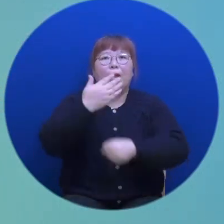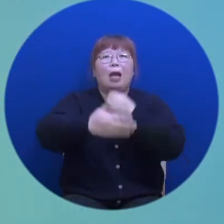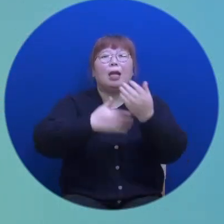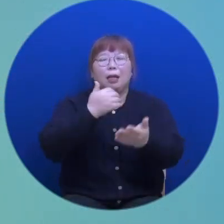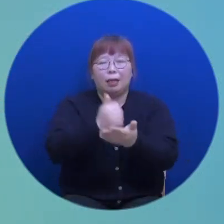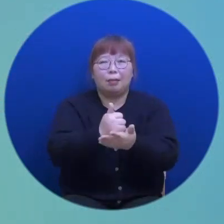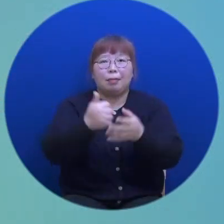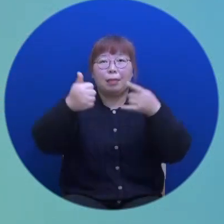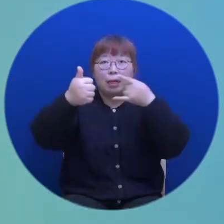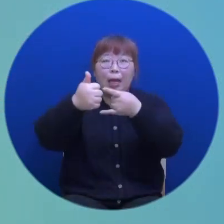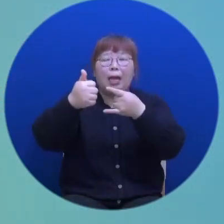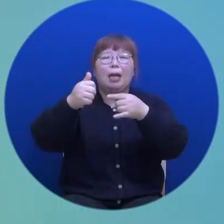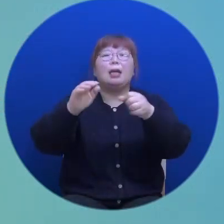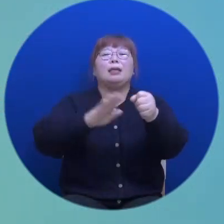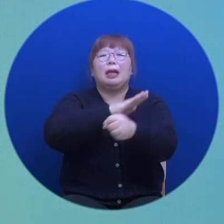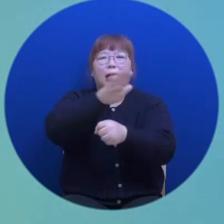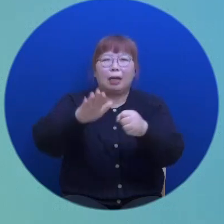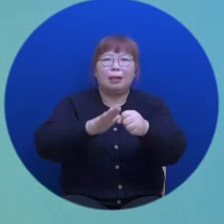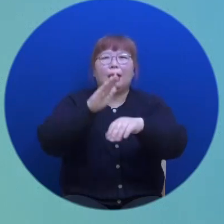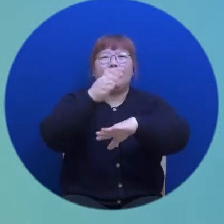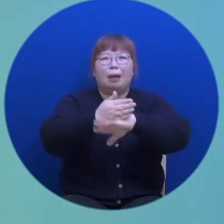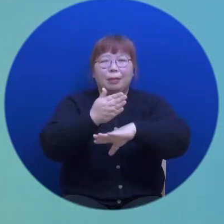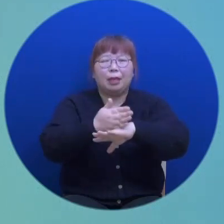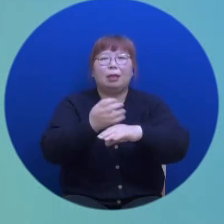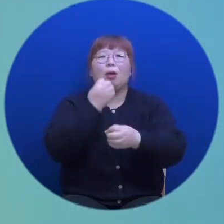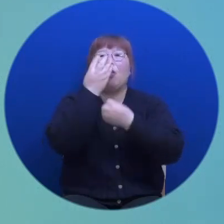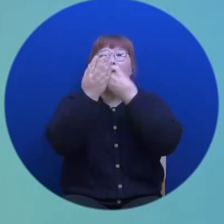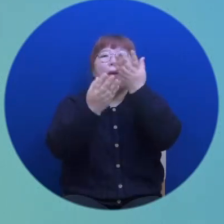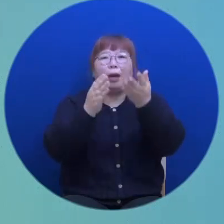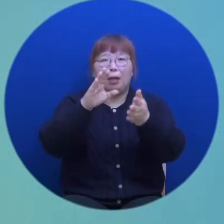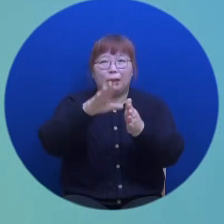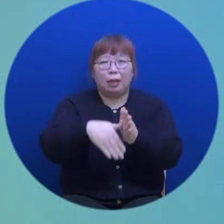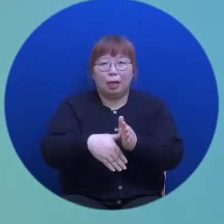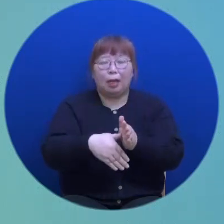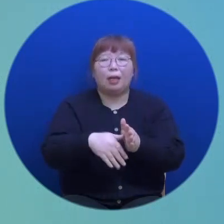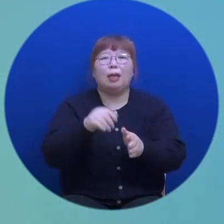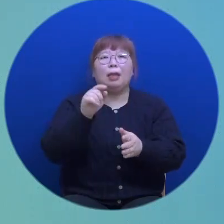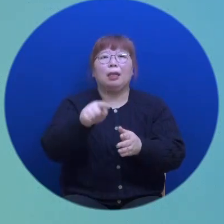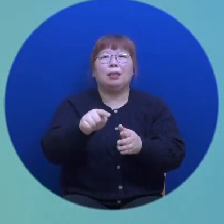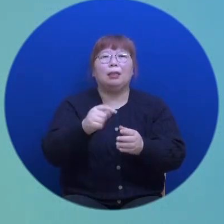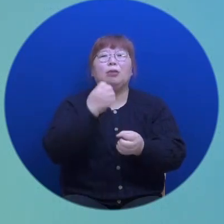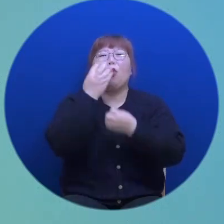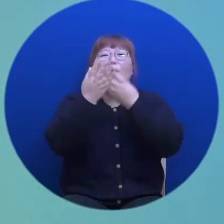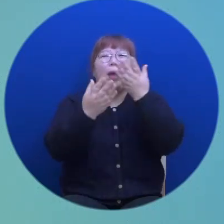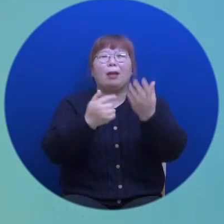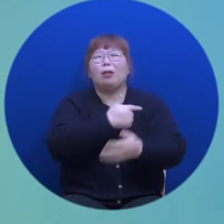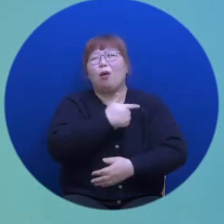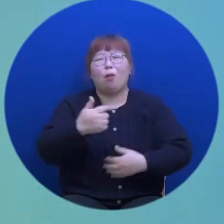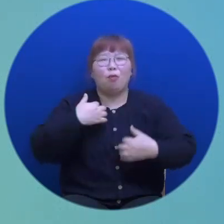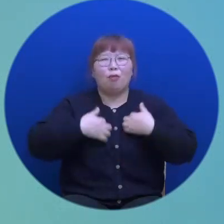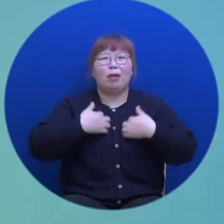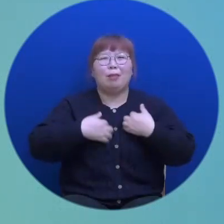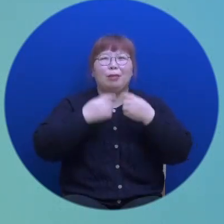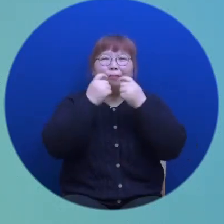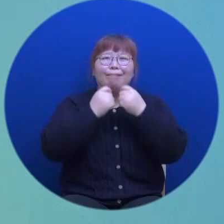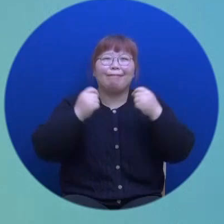사랑합니다, 감사합니다라고 고백할 때 그 고백이 너무나 기뻐 미소 지으시는 하나님의